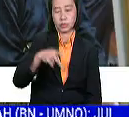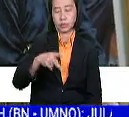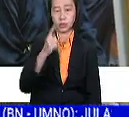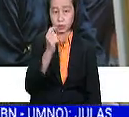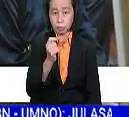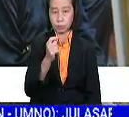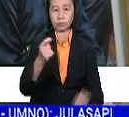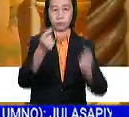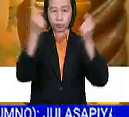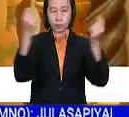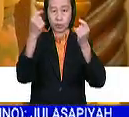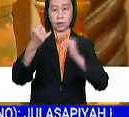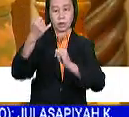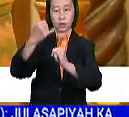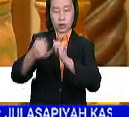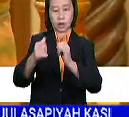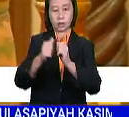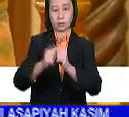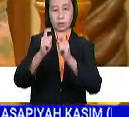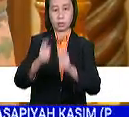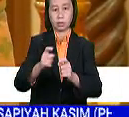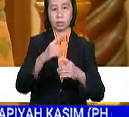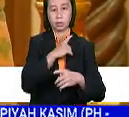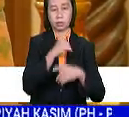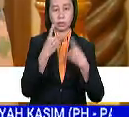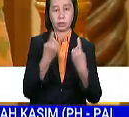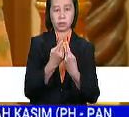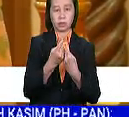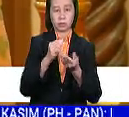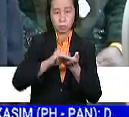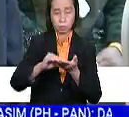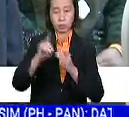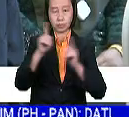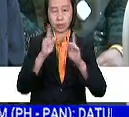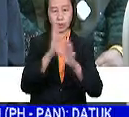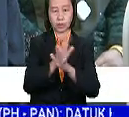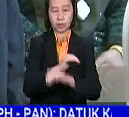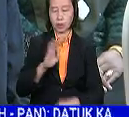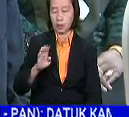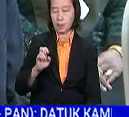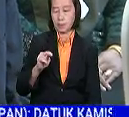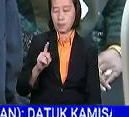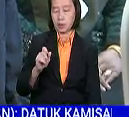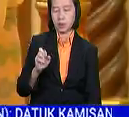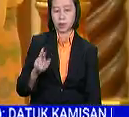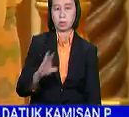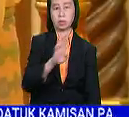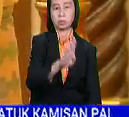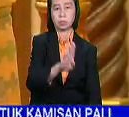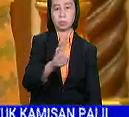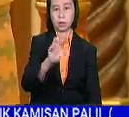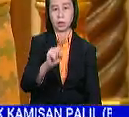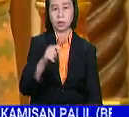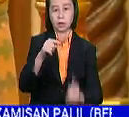istiadat tersebut diakhiri dengan penyampaian darjah yang amat Mulia bintang serawa bendera bintang Serawak BBS